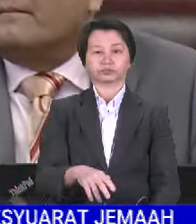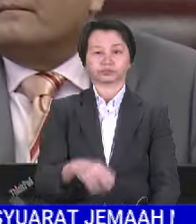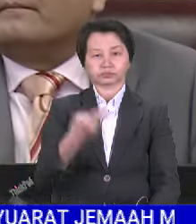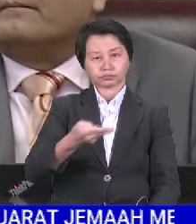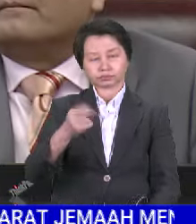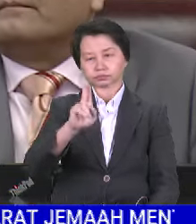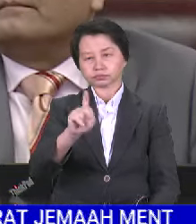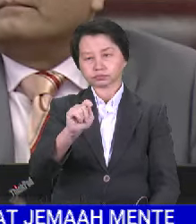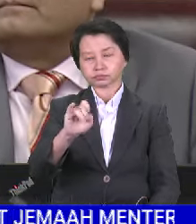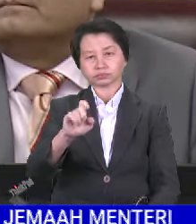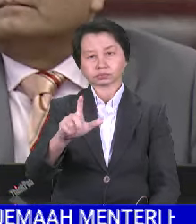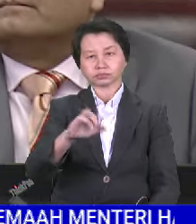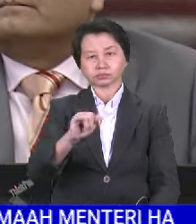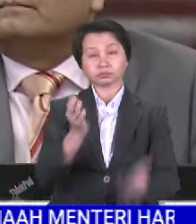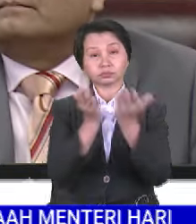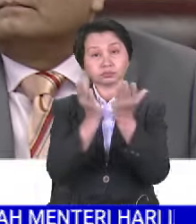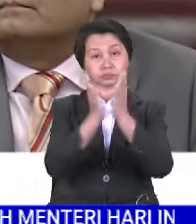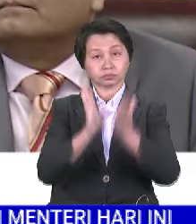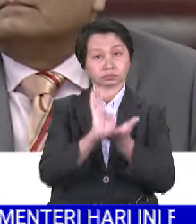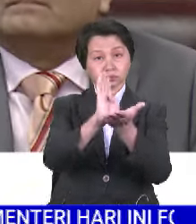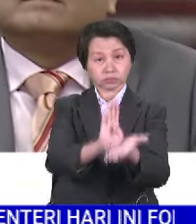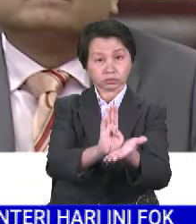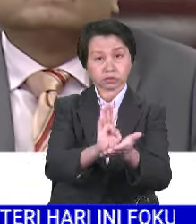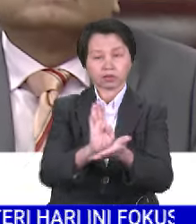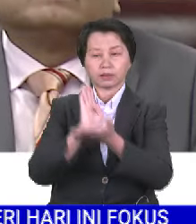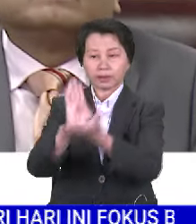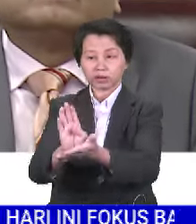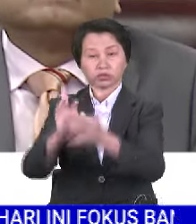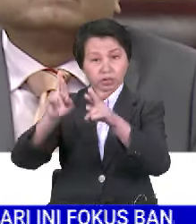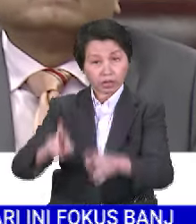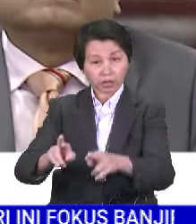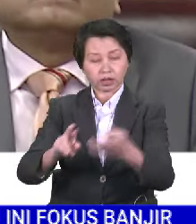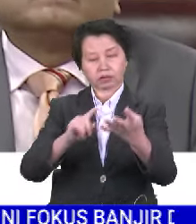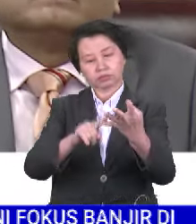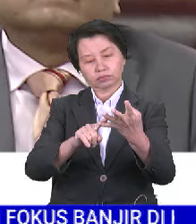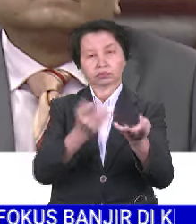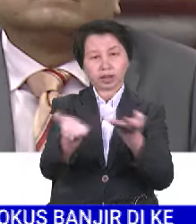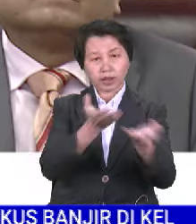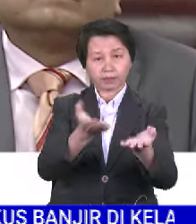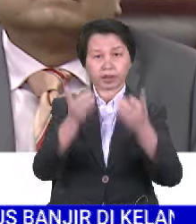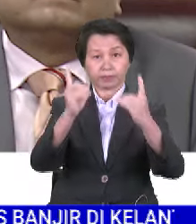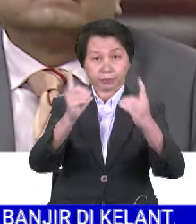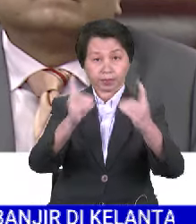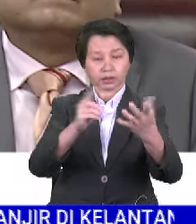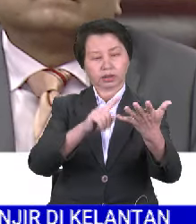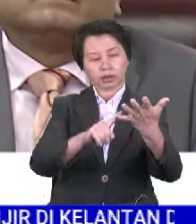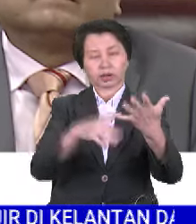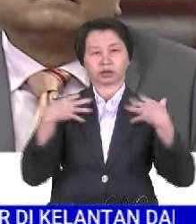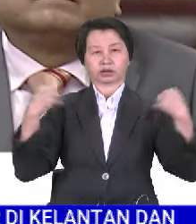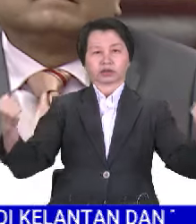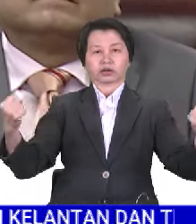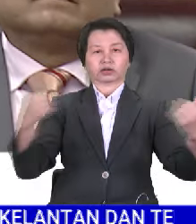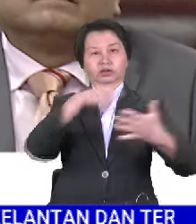utiliti biasiswa bantuan kebajikan rakyat serta perkhidmatan pendidikan dan